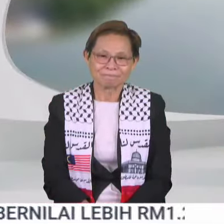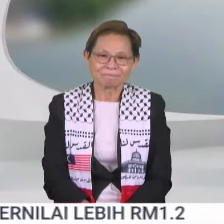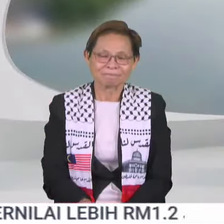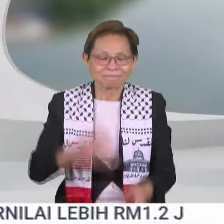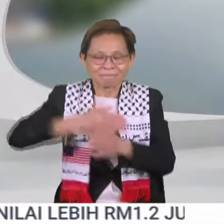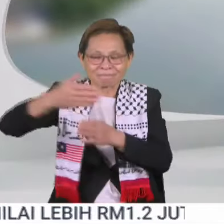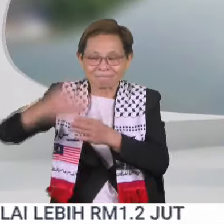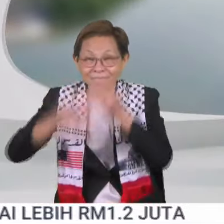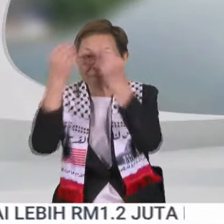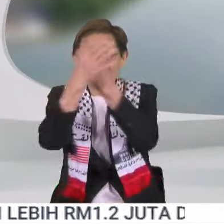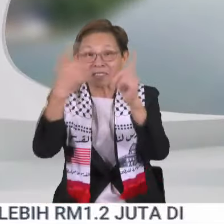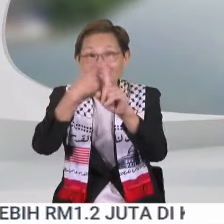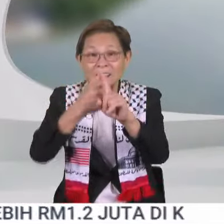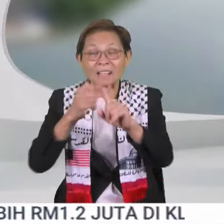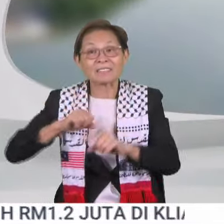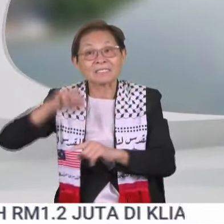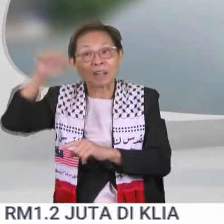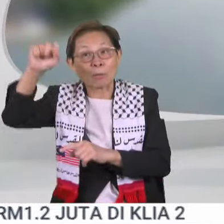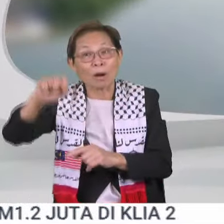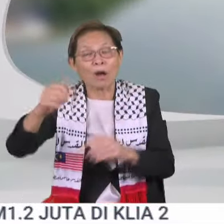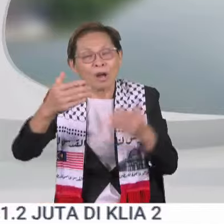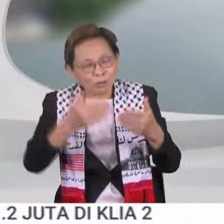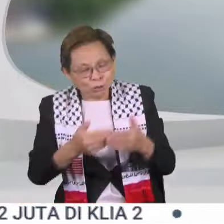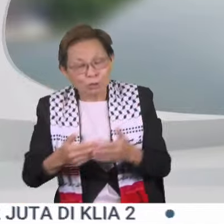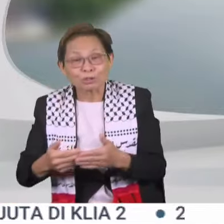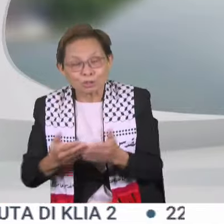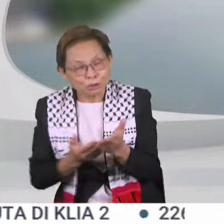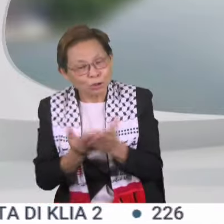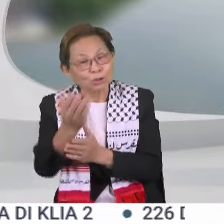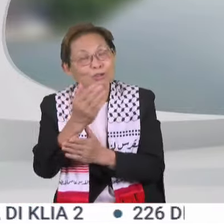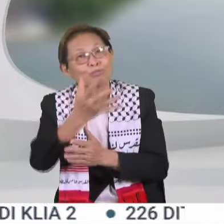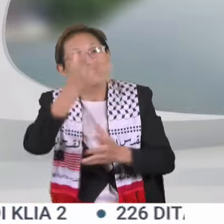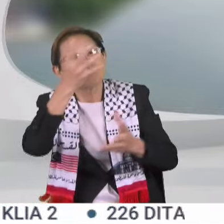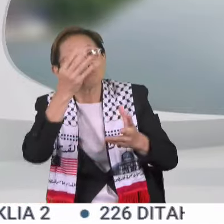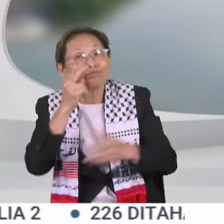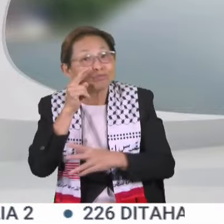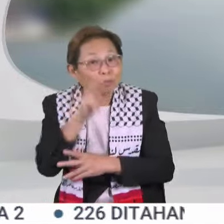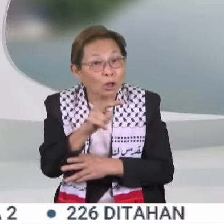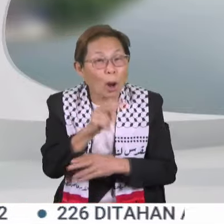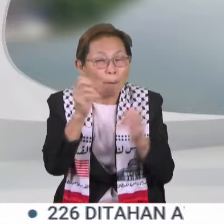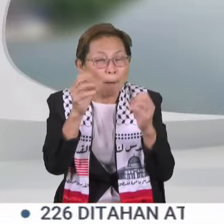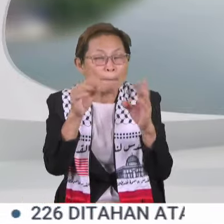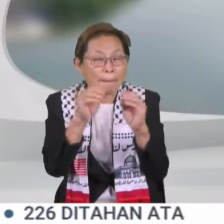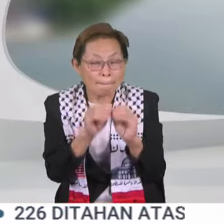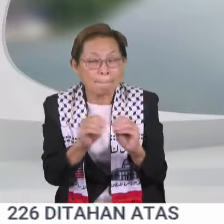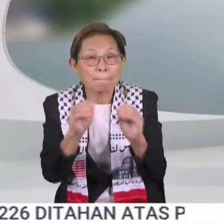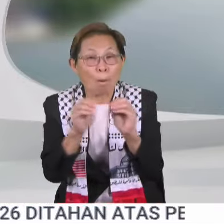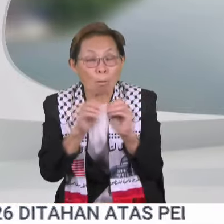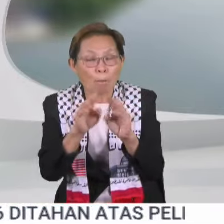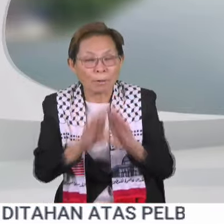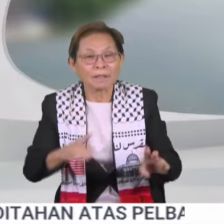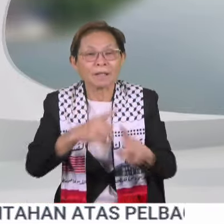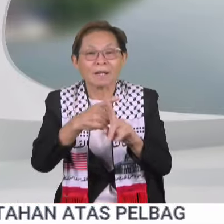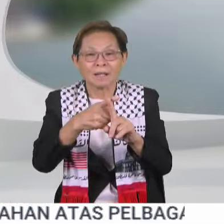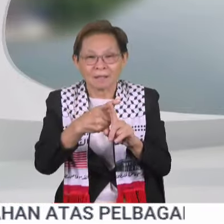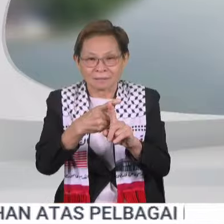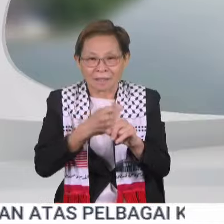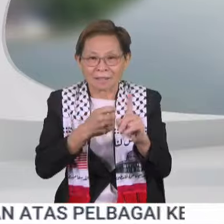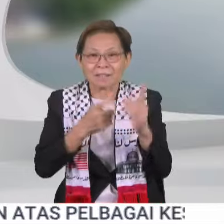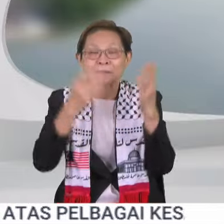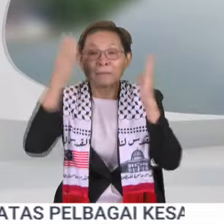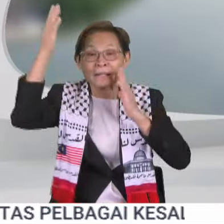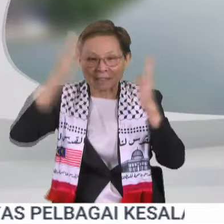Setakat ini perkongsian dari negeri di bawah bayu. Terus ikuti lebih banyak perkembangan semasa dalam negara bersama Otto. Dari sungai hingga